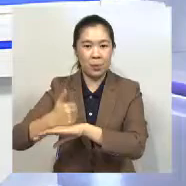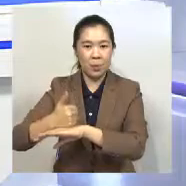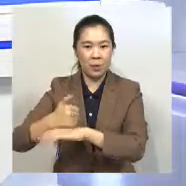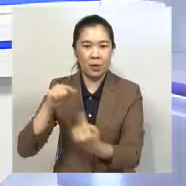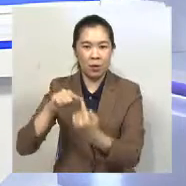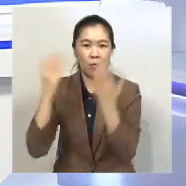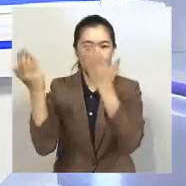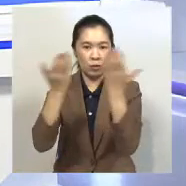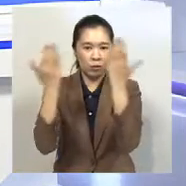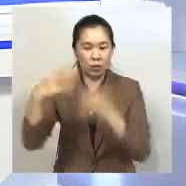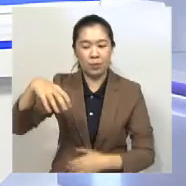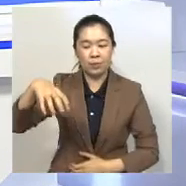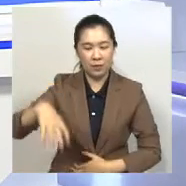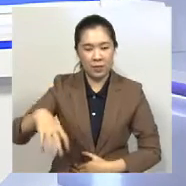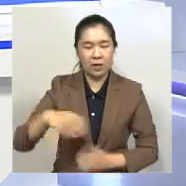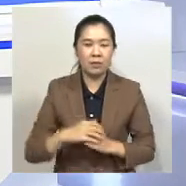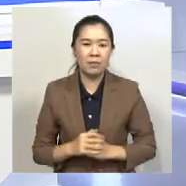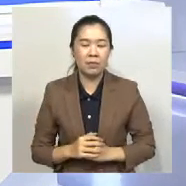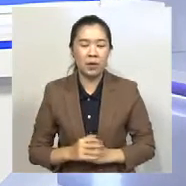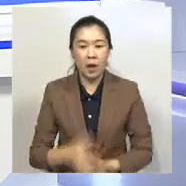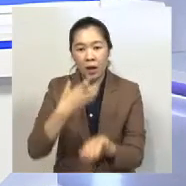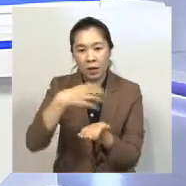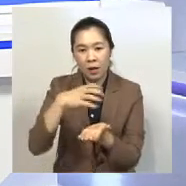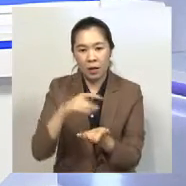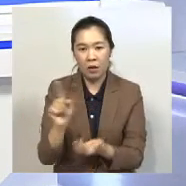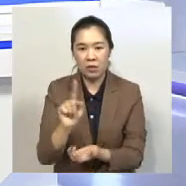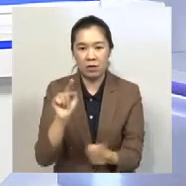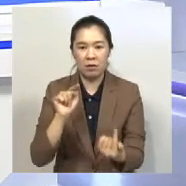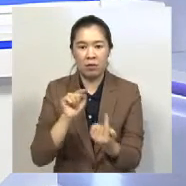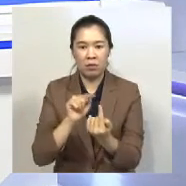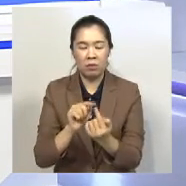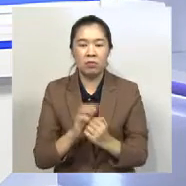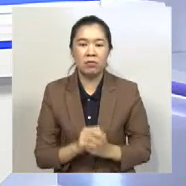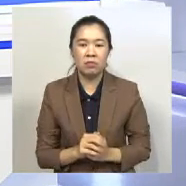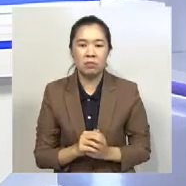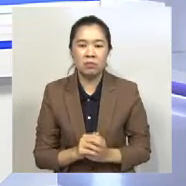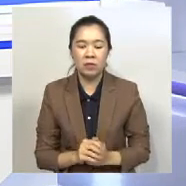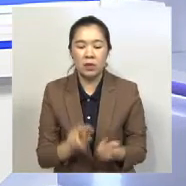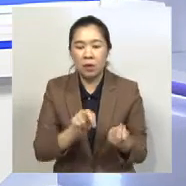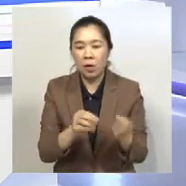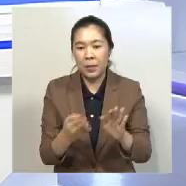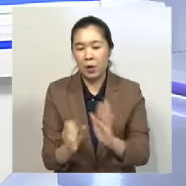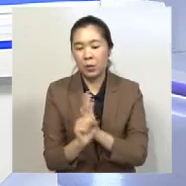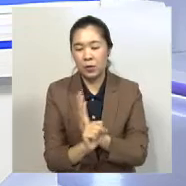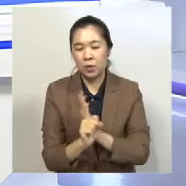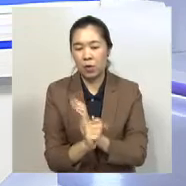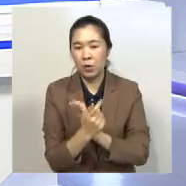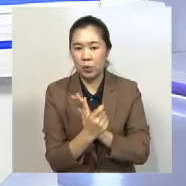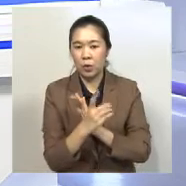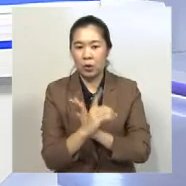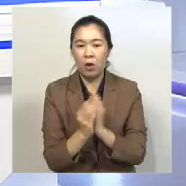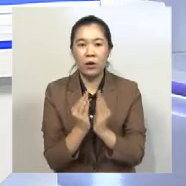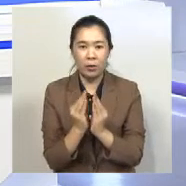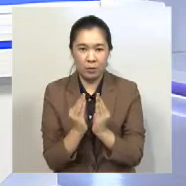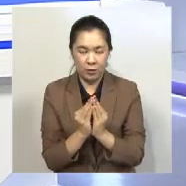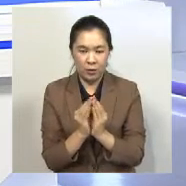มอุตุนิยมวิทยานะคะต้องบอกว่าท่านบอกเลยว่าตอนนี้เนี่ยเข้าพาดผ่านมานะคะไม่ว่าจะเป็นที่นครพนมสกลนครอุดรธานีหน